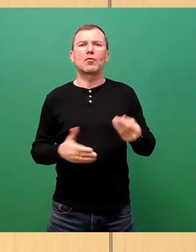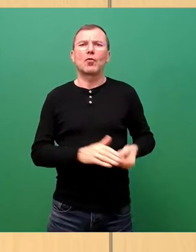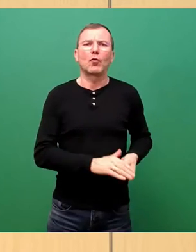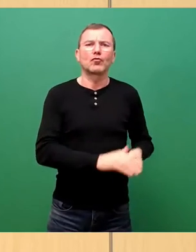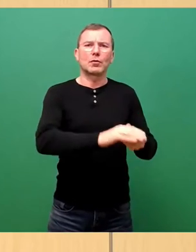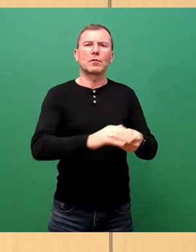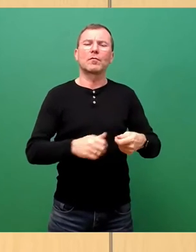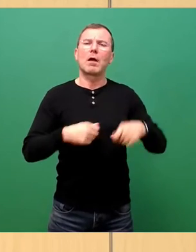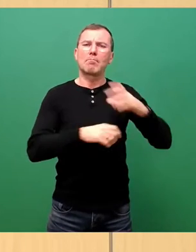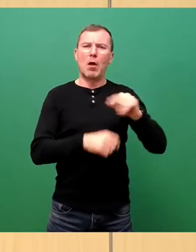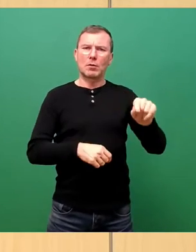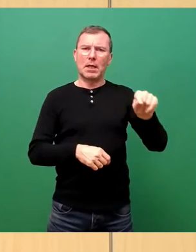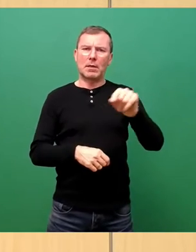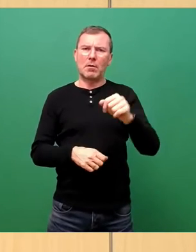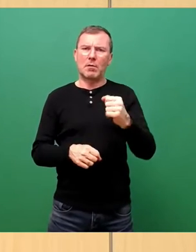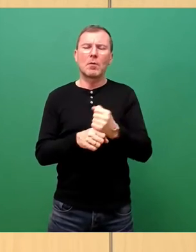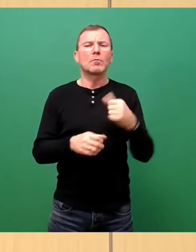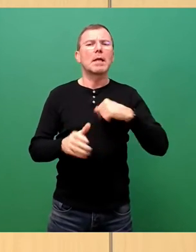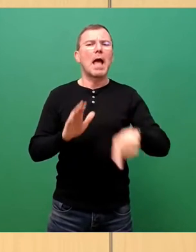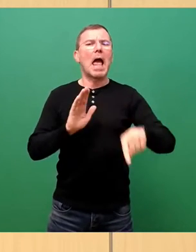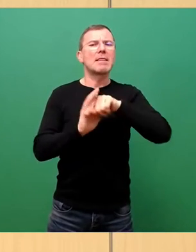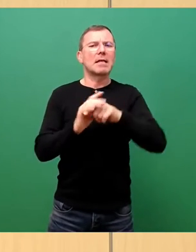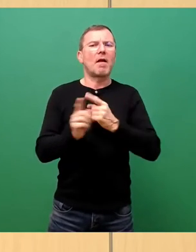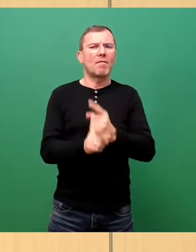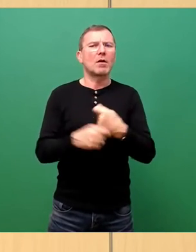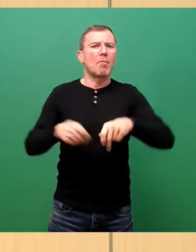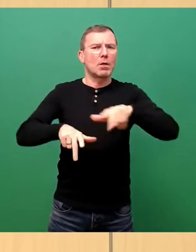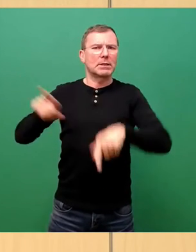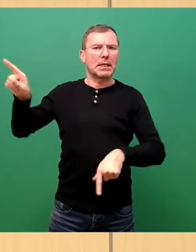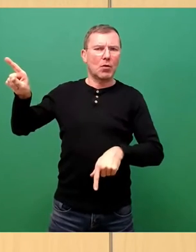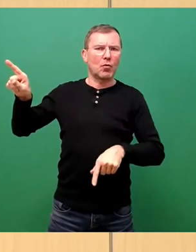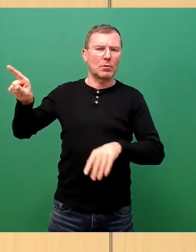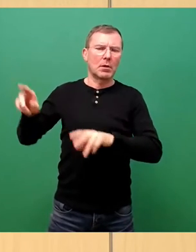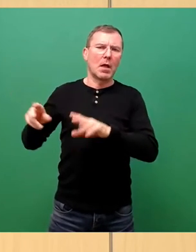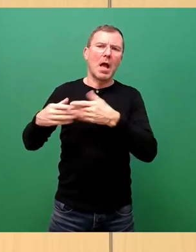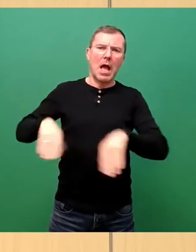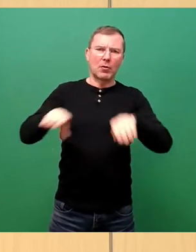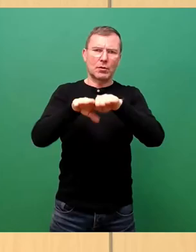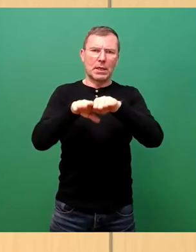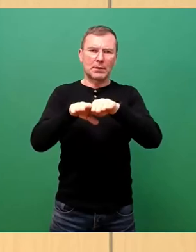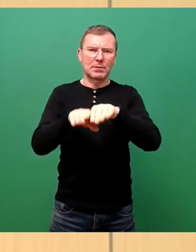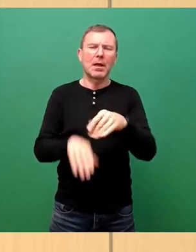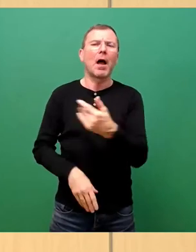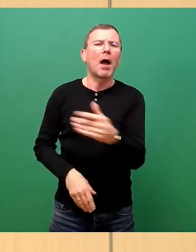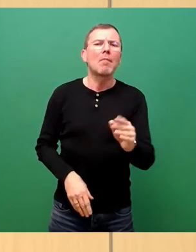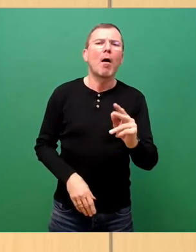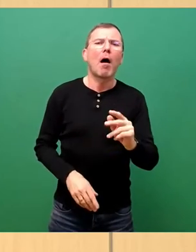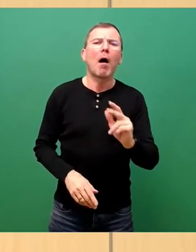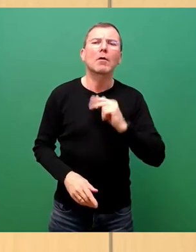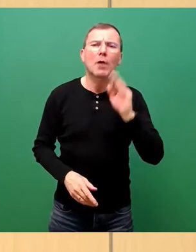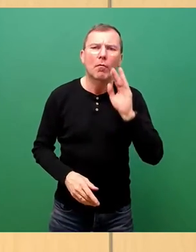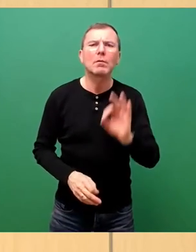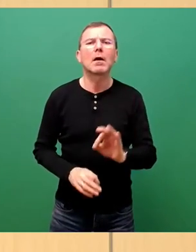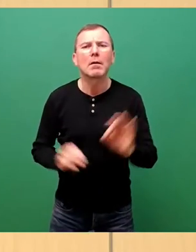der Bundespolitik gegebenenfalls abzuschwächen. Denn ein paar neu gebaute Sozialwohnungen weniger sind am Ende immer noch besser als gar keine neu gebauten